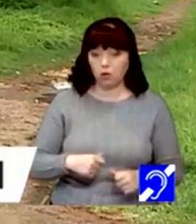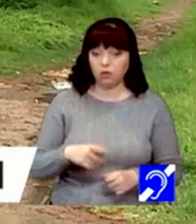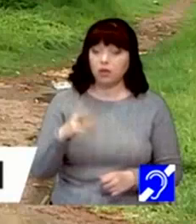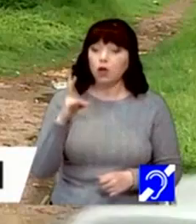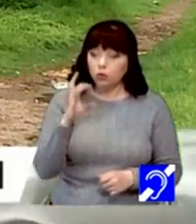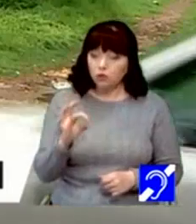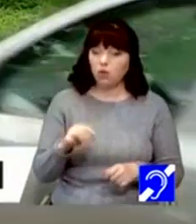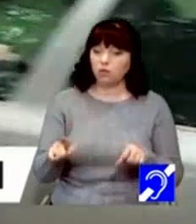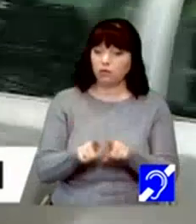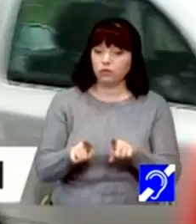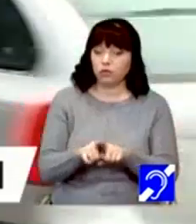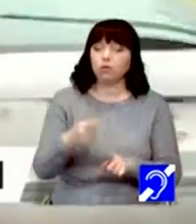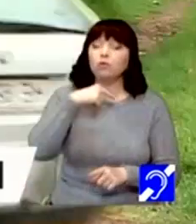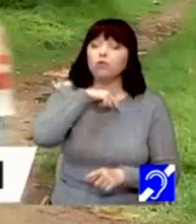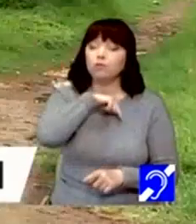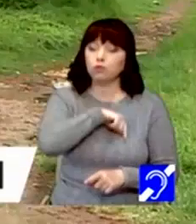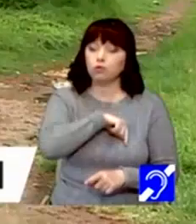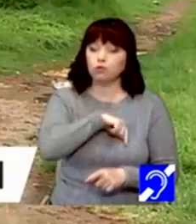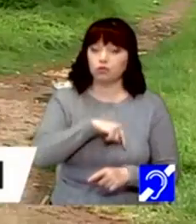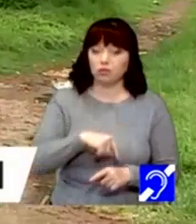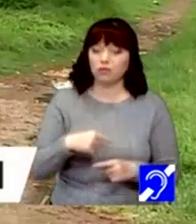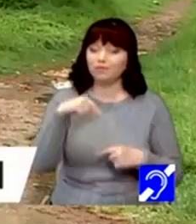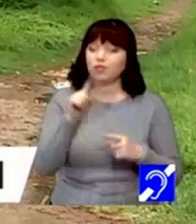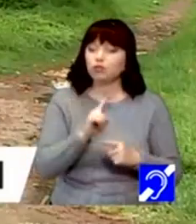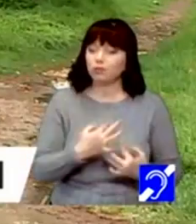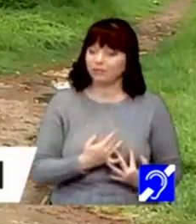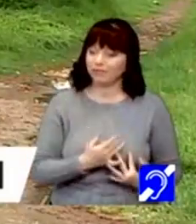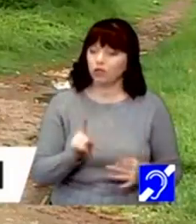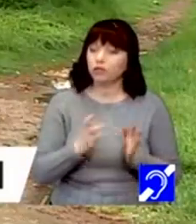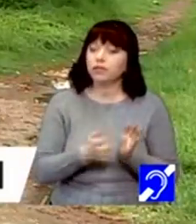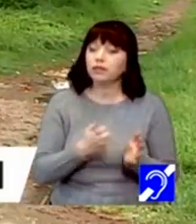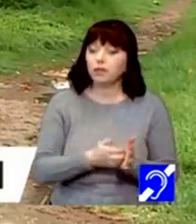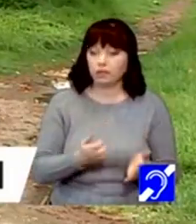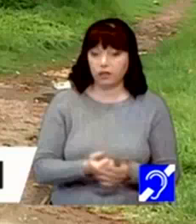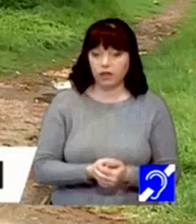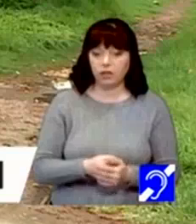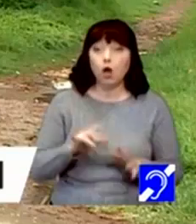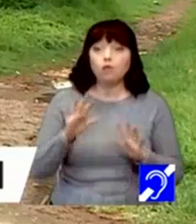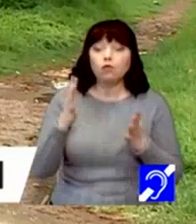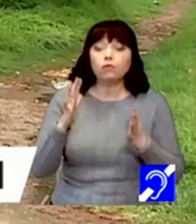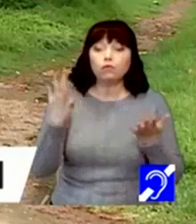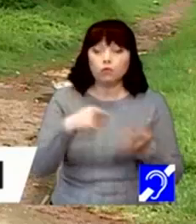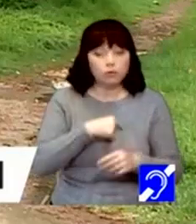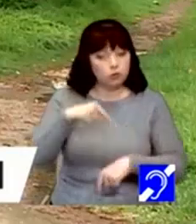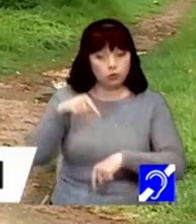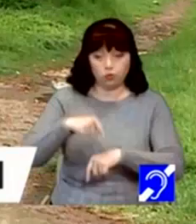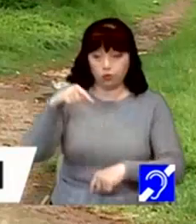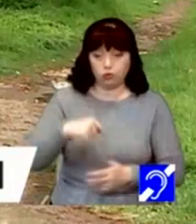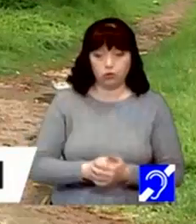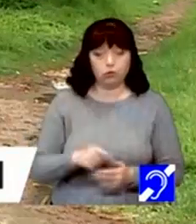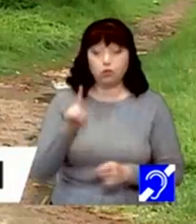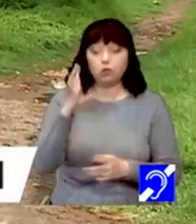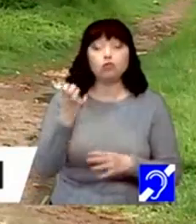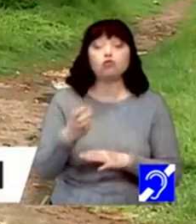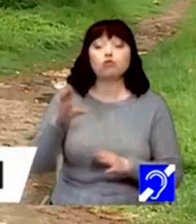totdeauna in suflet și alte ceva Nu ce ceva mai straturi de asta crede